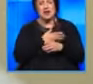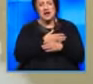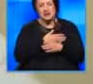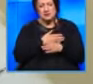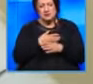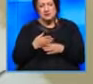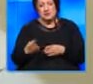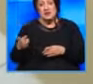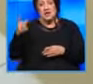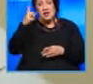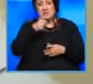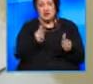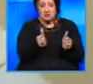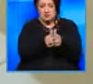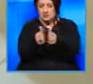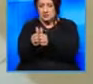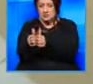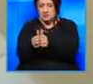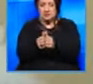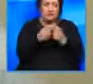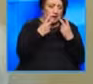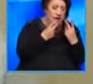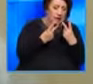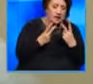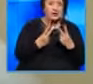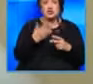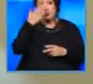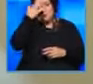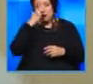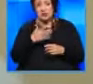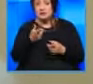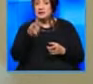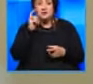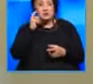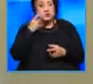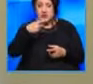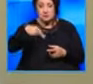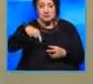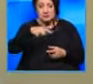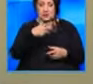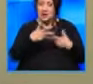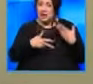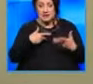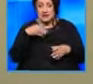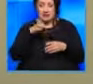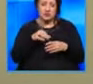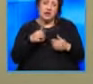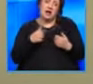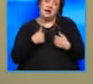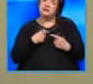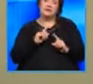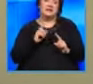до пациентите. Те изявяват ли желание да гласуват? Не съм говорила с всички